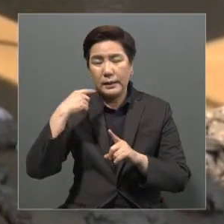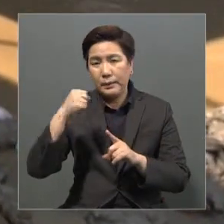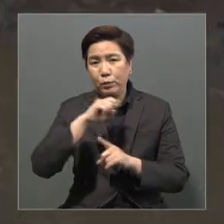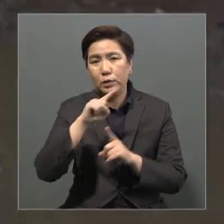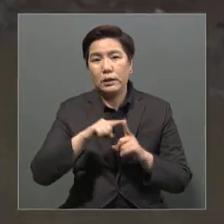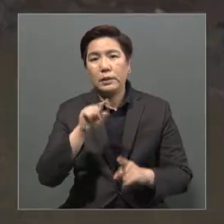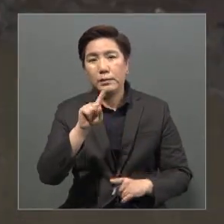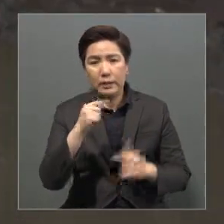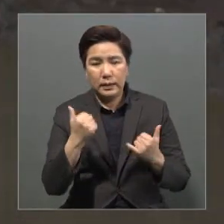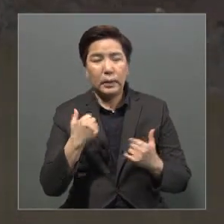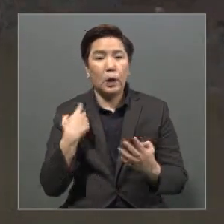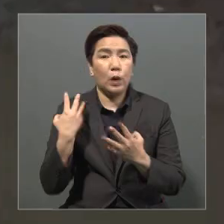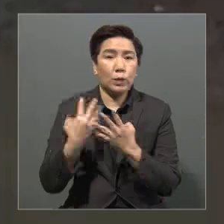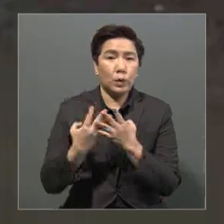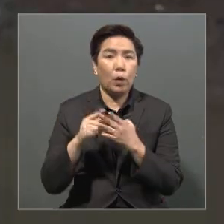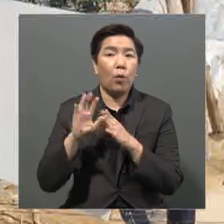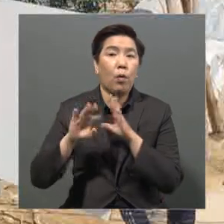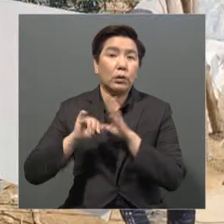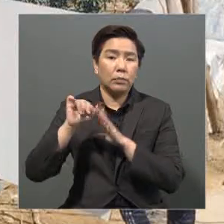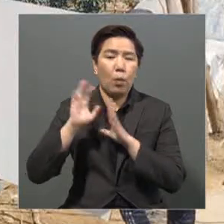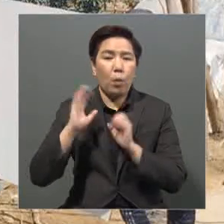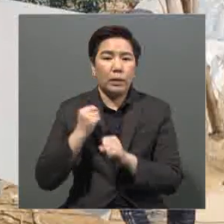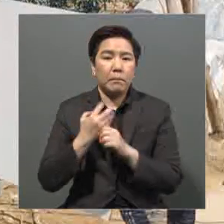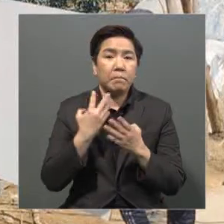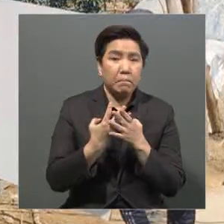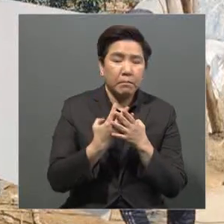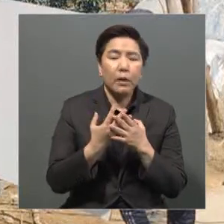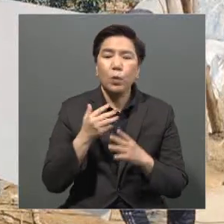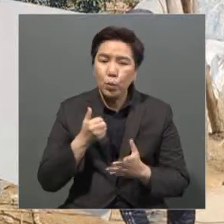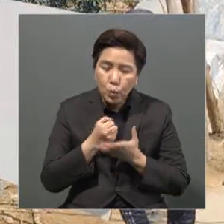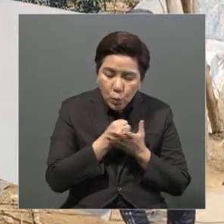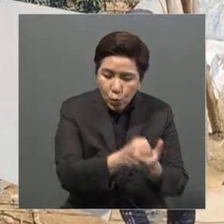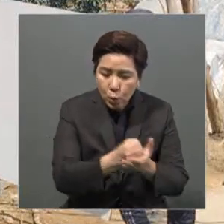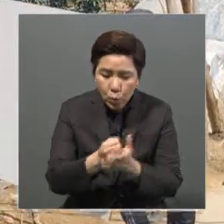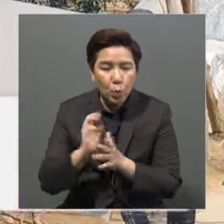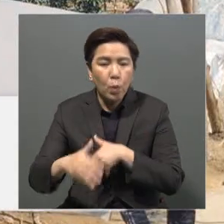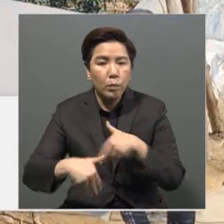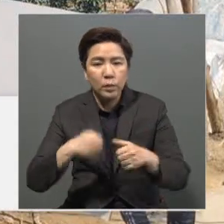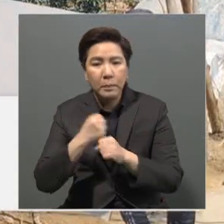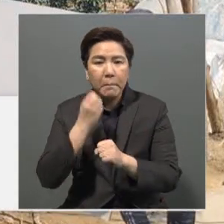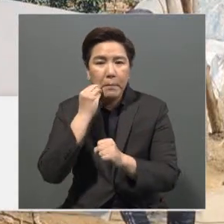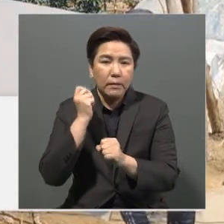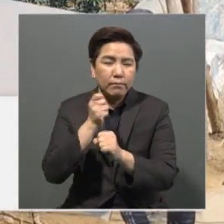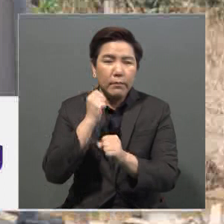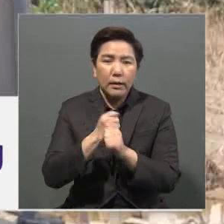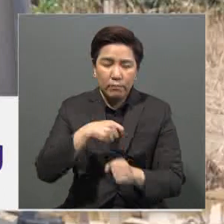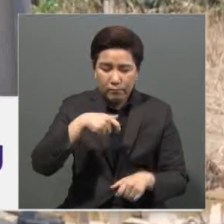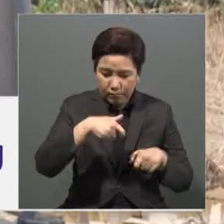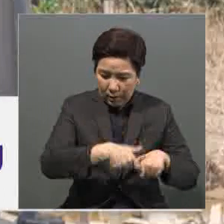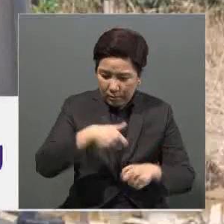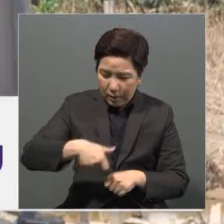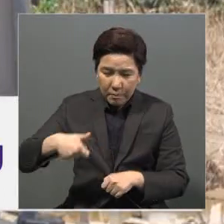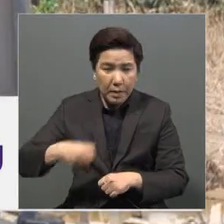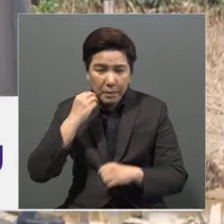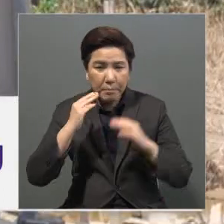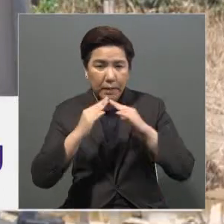ขณะที่เรือนจำกลางเชียงรายครับก็นำผู้ต้องขังออกช่วยเหลือประชาชนเพื่อขับเคลื่อนการสร้างบ้านน็อคดาวโดยร่วมกันในการก่อ